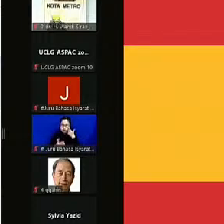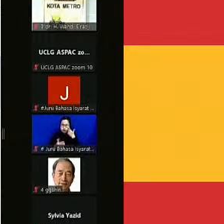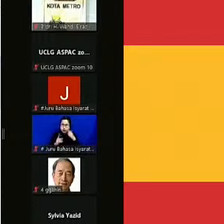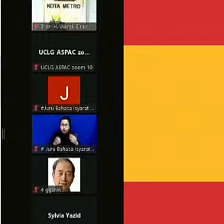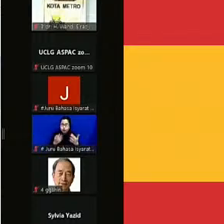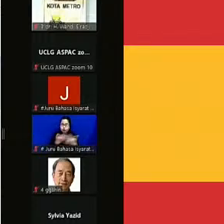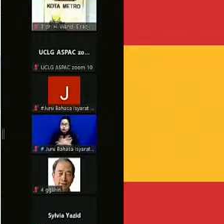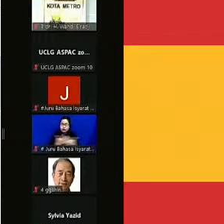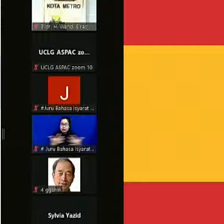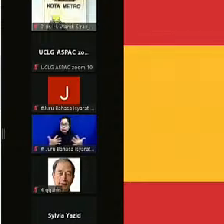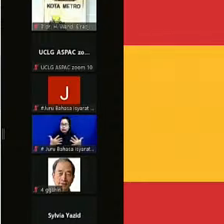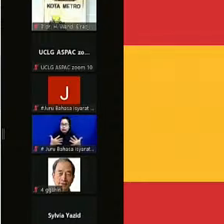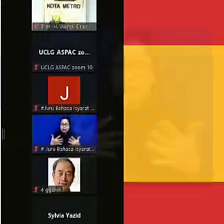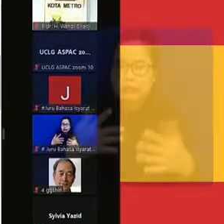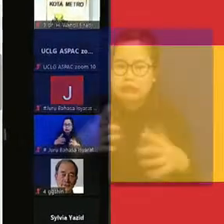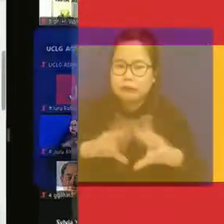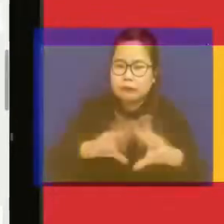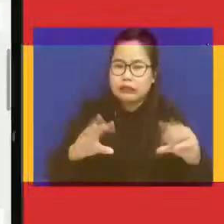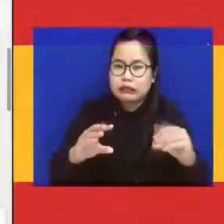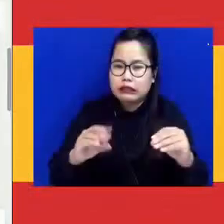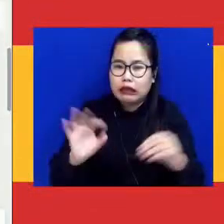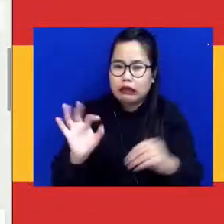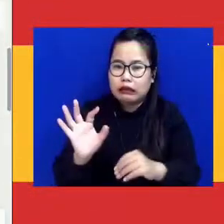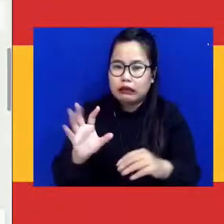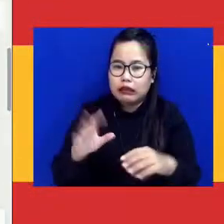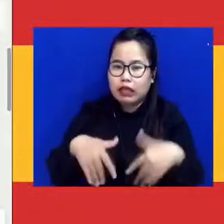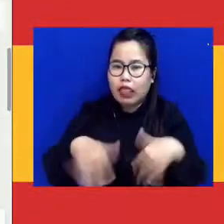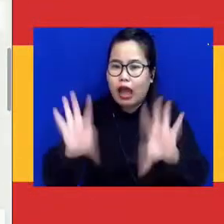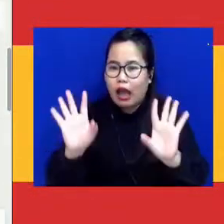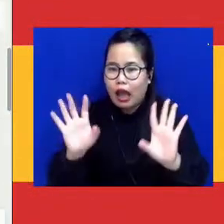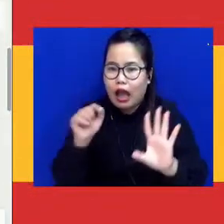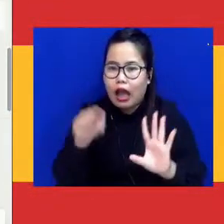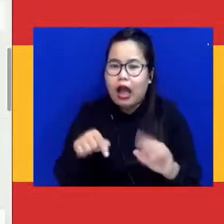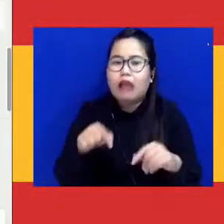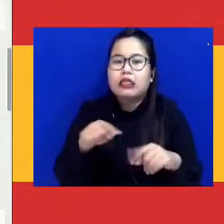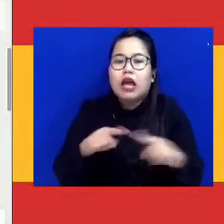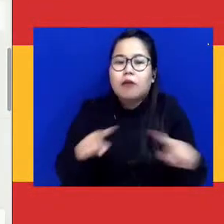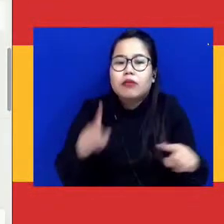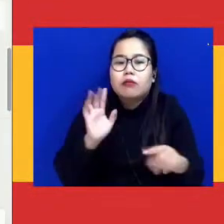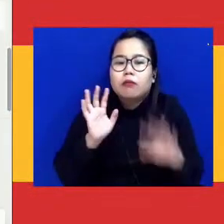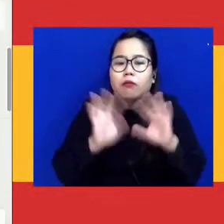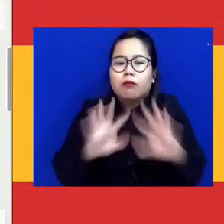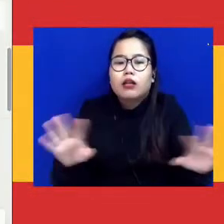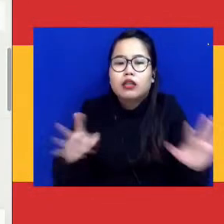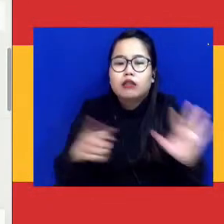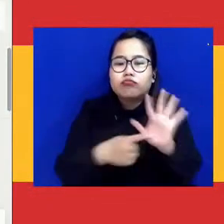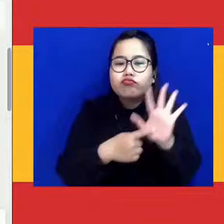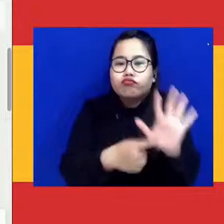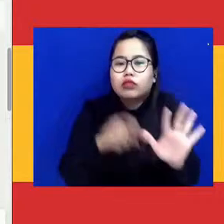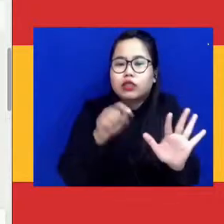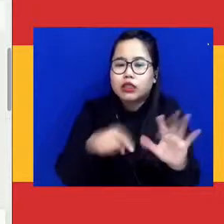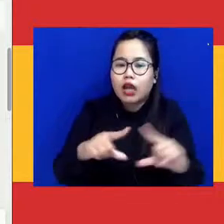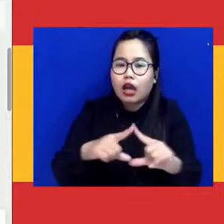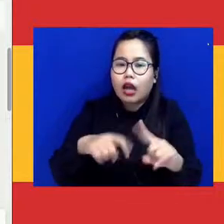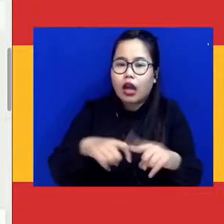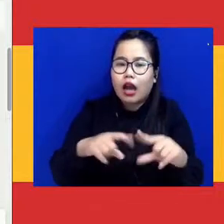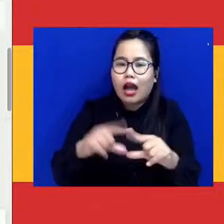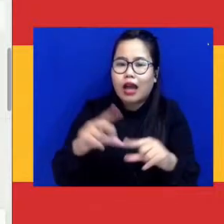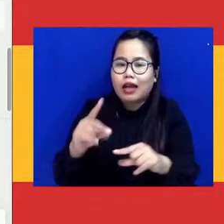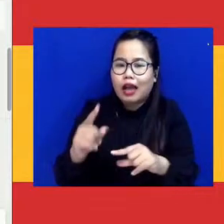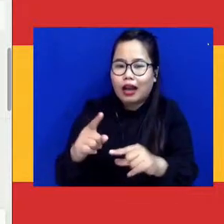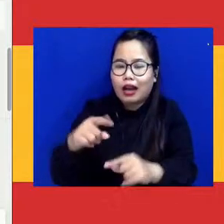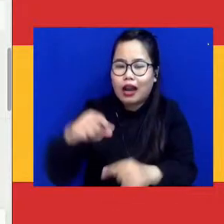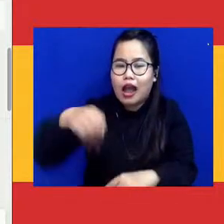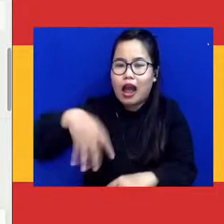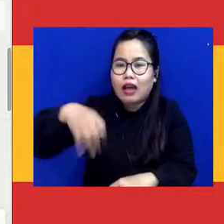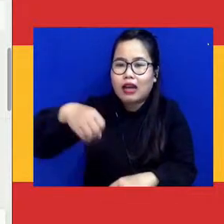masyarakat kehilangan pekerjaan, tapi banyak yang menunjukkannya ke akar permasalahan ya. Jadi garisnya lebih